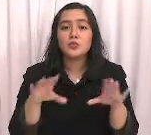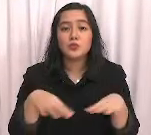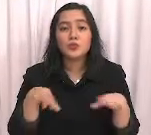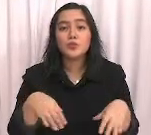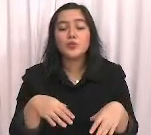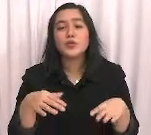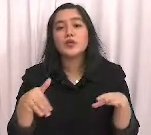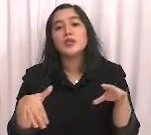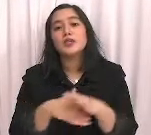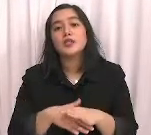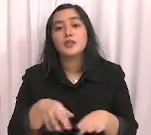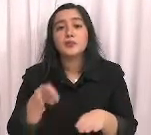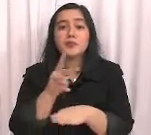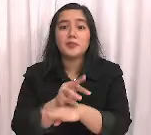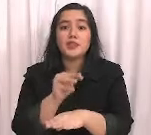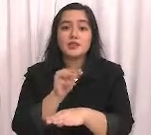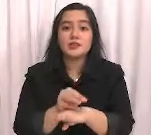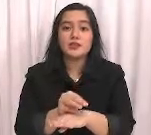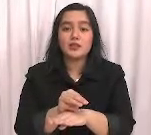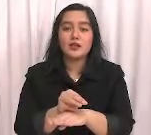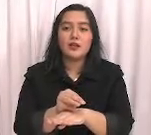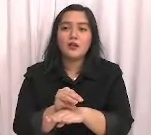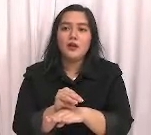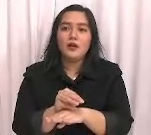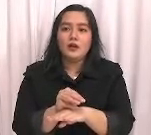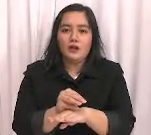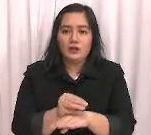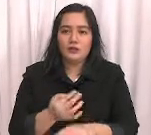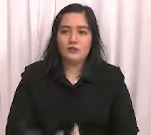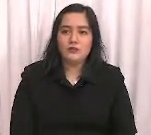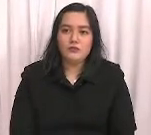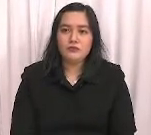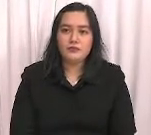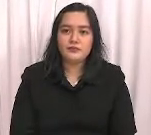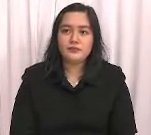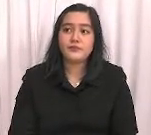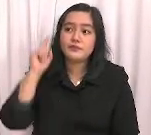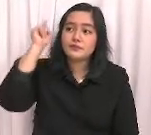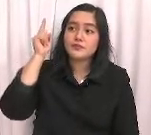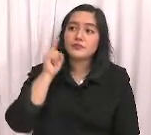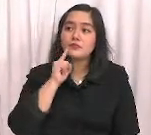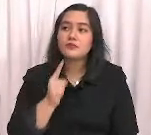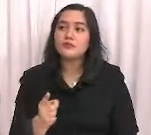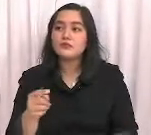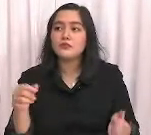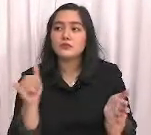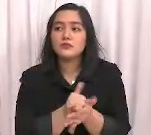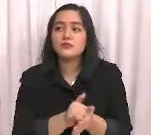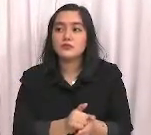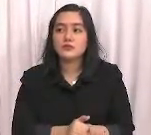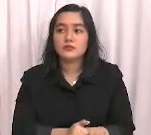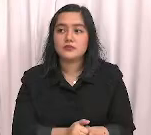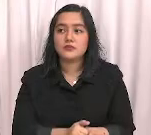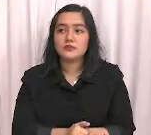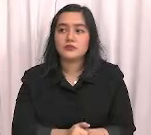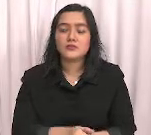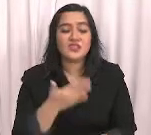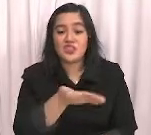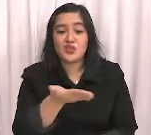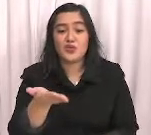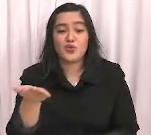ang nakakausap kayo kaysa dun mismo sa kanya. Yung kumbaga, sabi niya nga, kayong mga member na kayo, wag na kayong gumawa